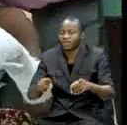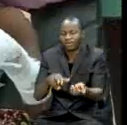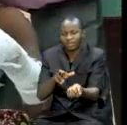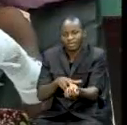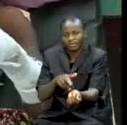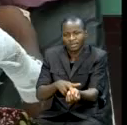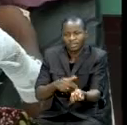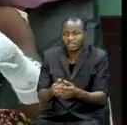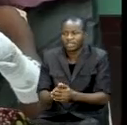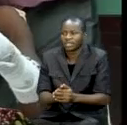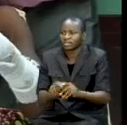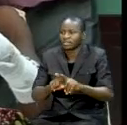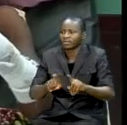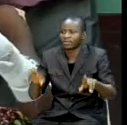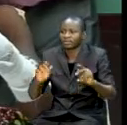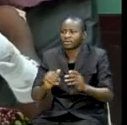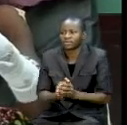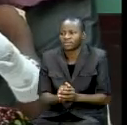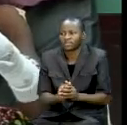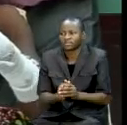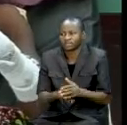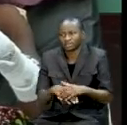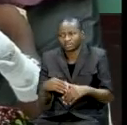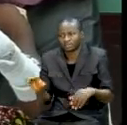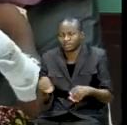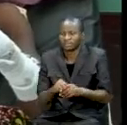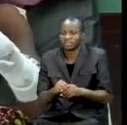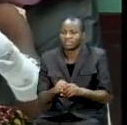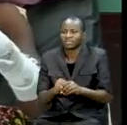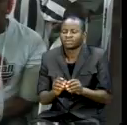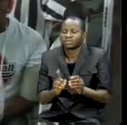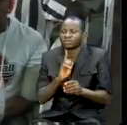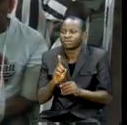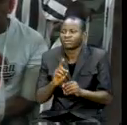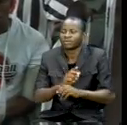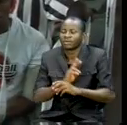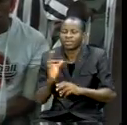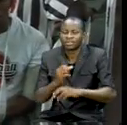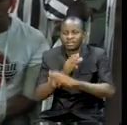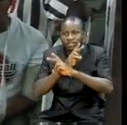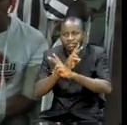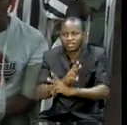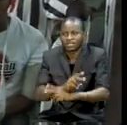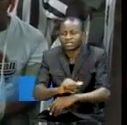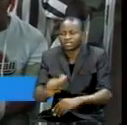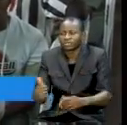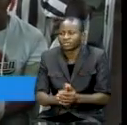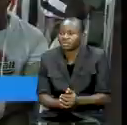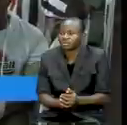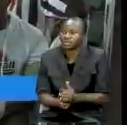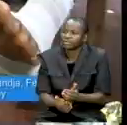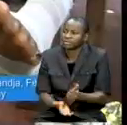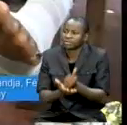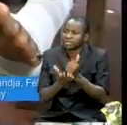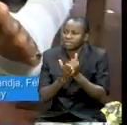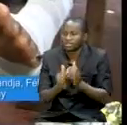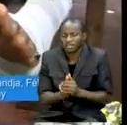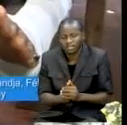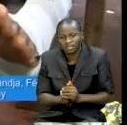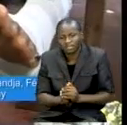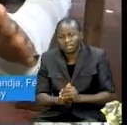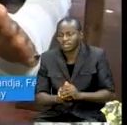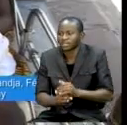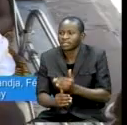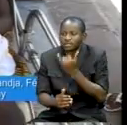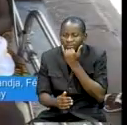aussi rescapés de cette catastrophe. Les blessés sont ici pris en charge, mais d'autres soins spécialisés et produits pharmaceutiques